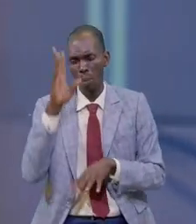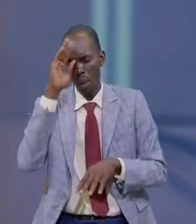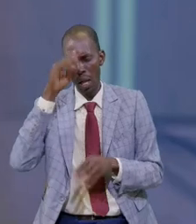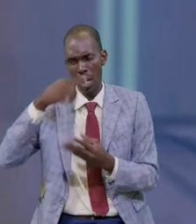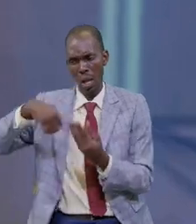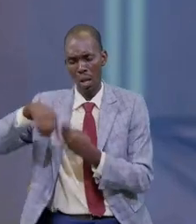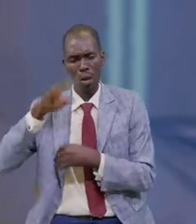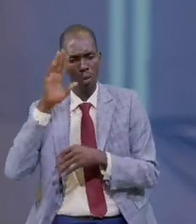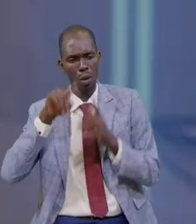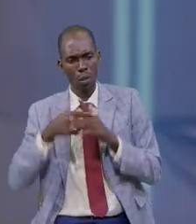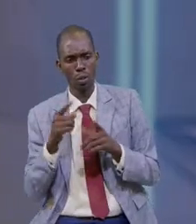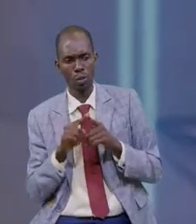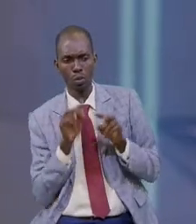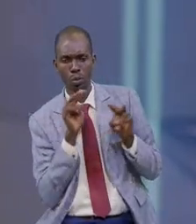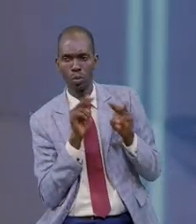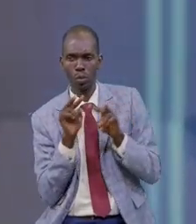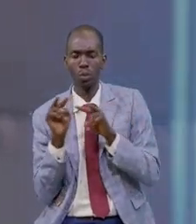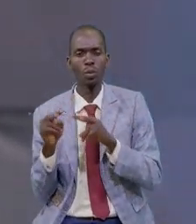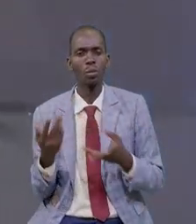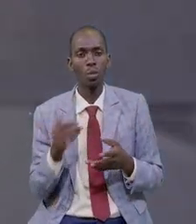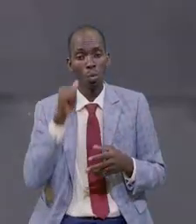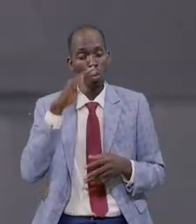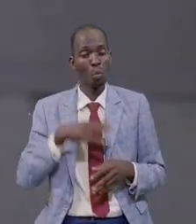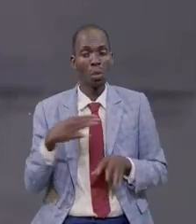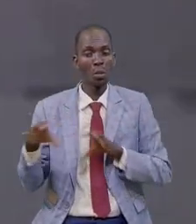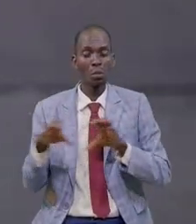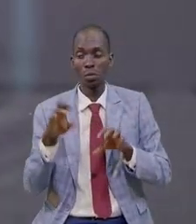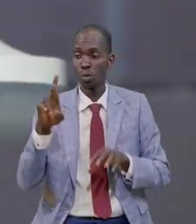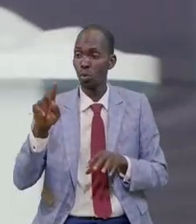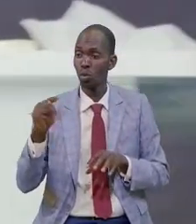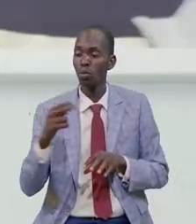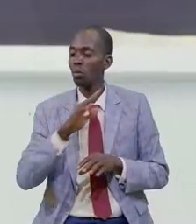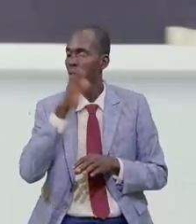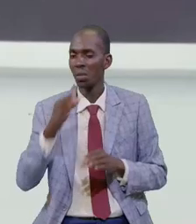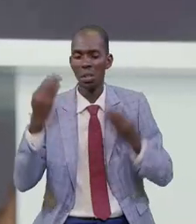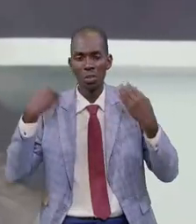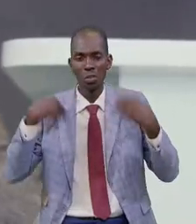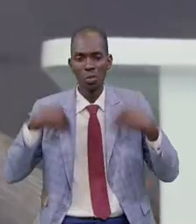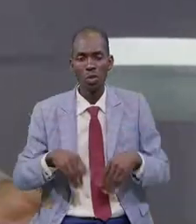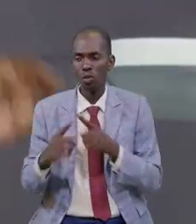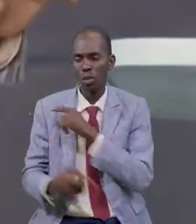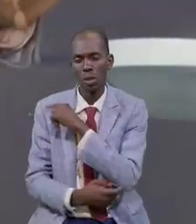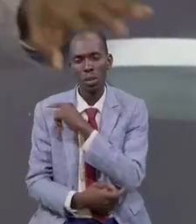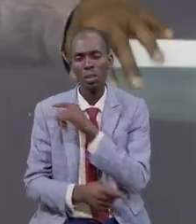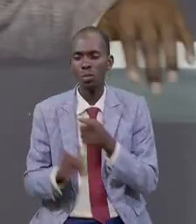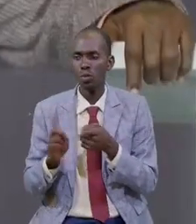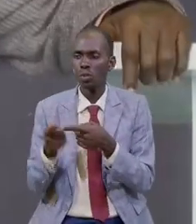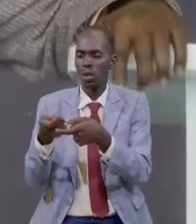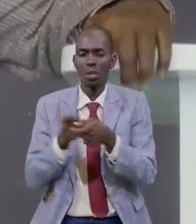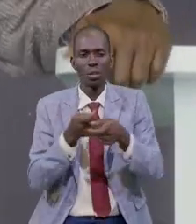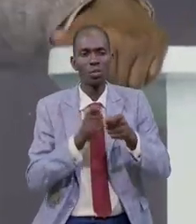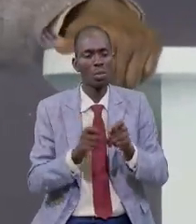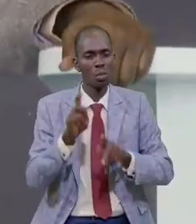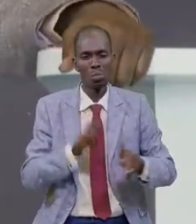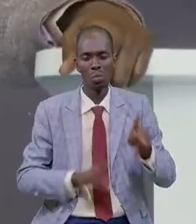personne est-ce que tu ne regardes pas qu'est-ce que tu cherches comme tu me vois est-ce que tu ne sais pas que j'ai besoin non non